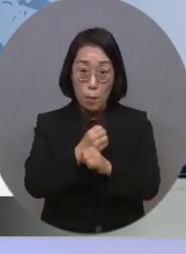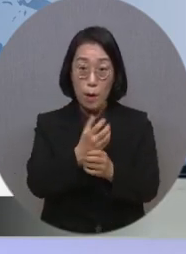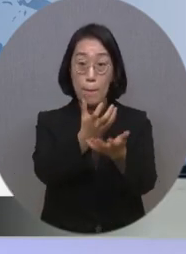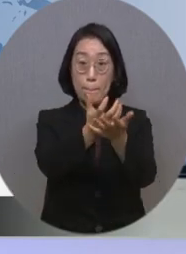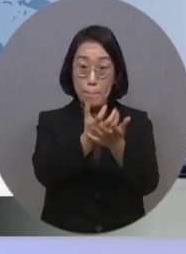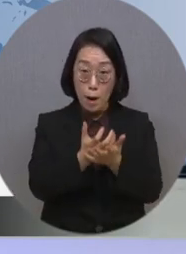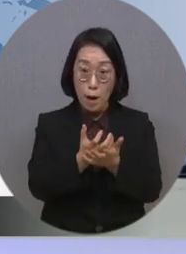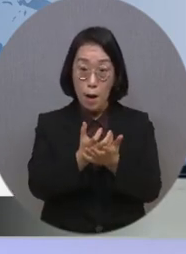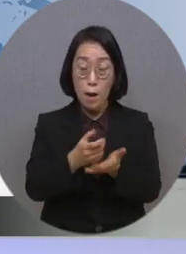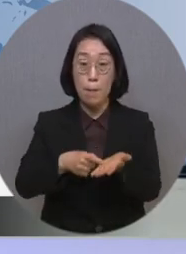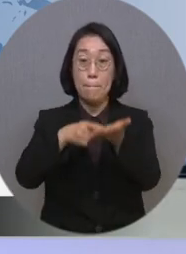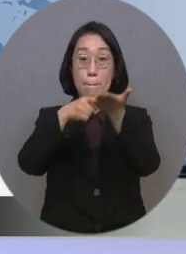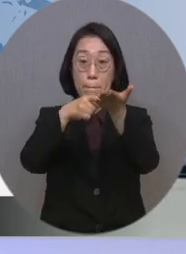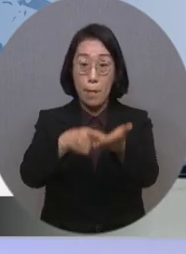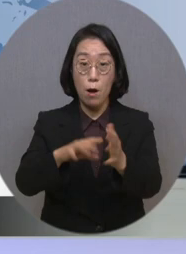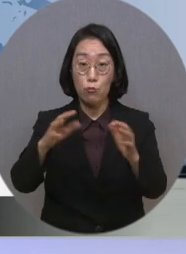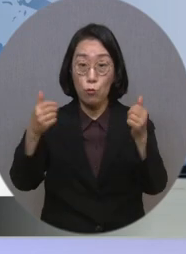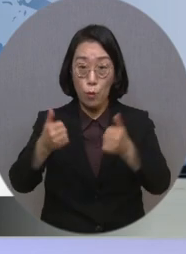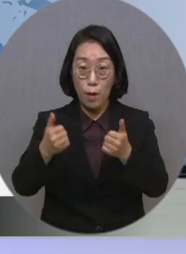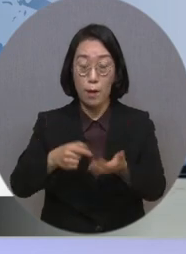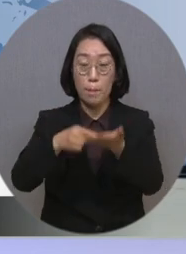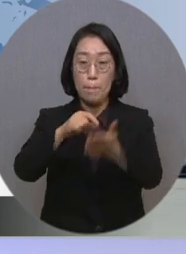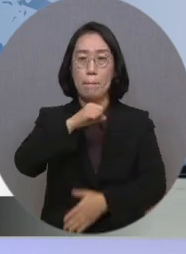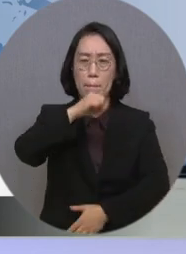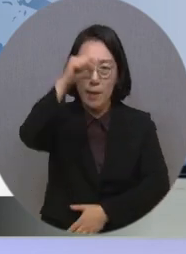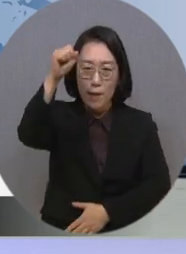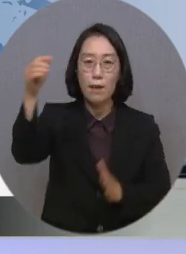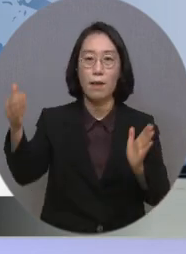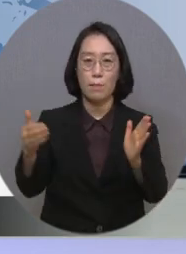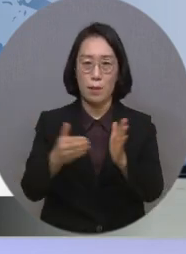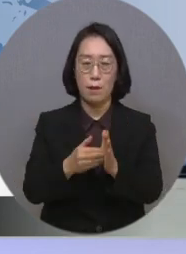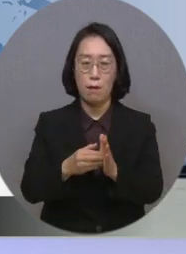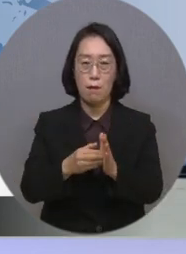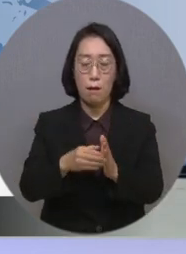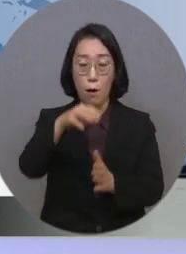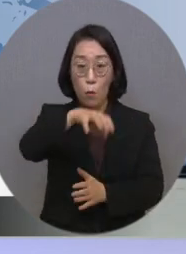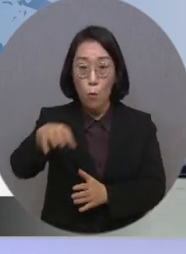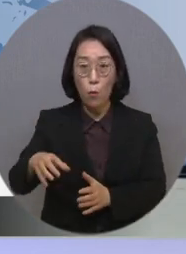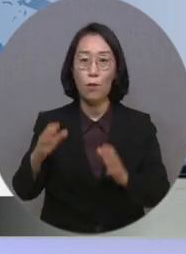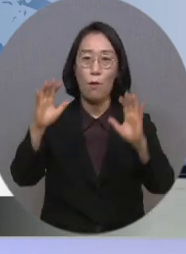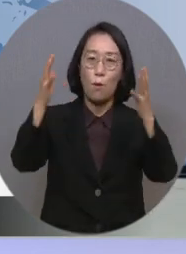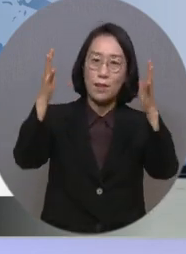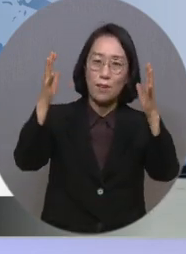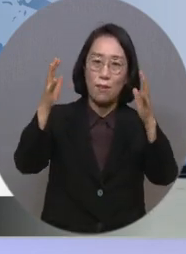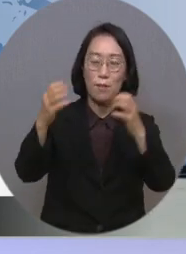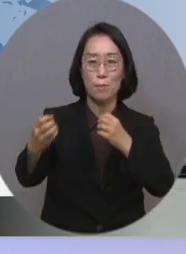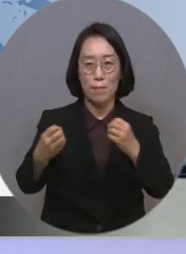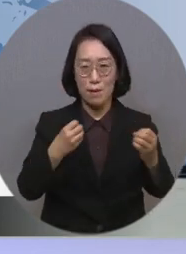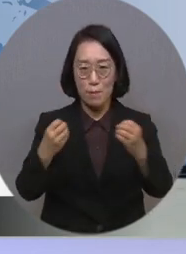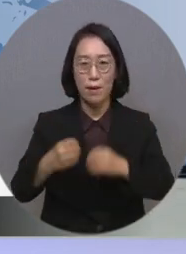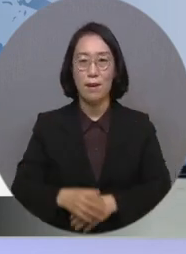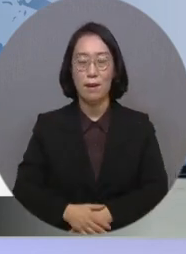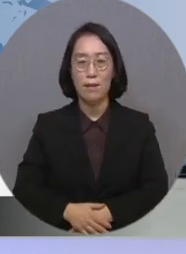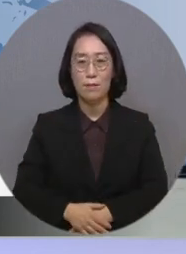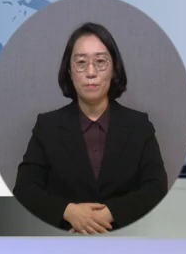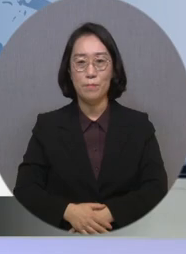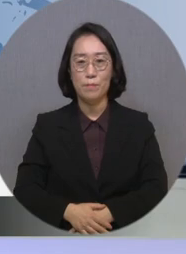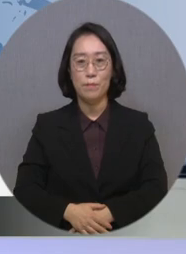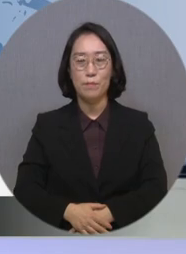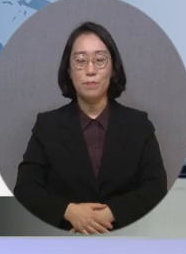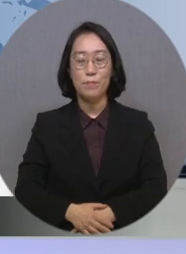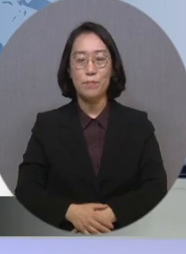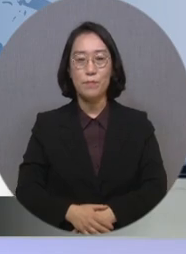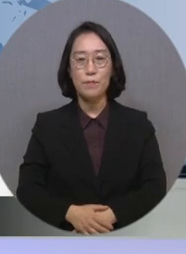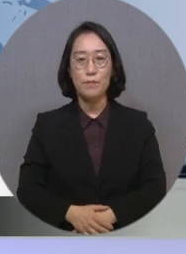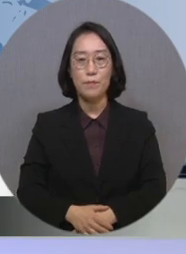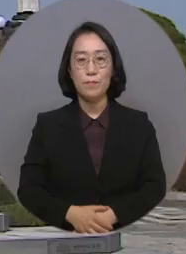의정서 가입 동의안이 국회 문턱을 넘었습니다. 이에 곳곳에서 환영 성명이 쏟아졌는데요. 정두리 기자가